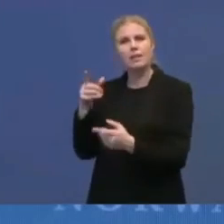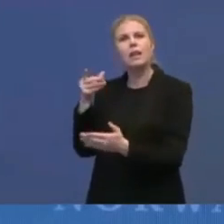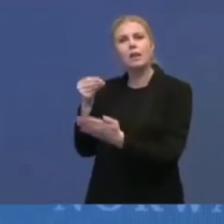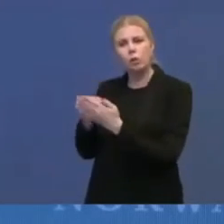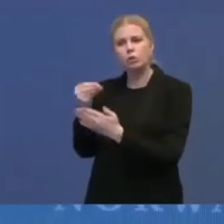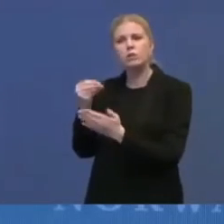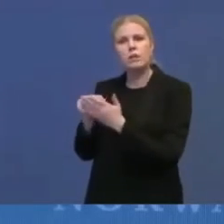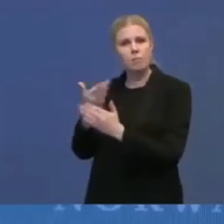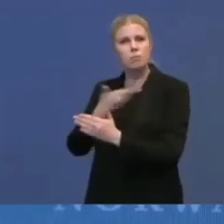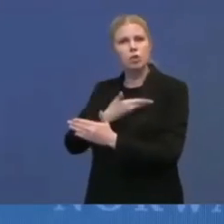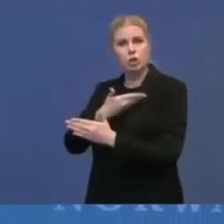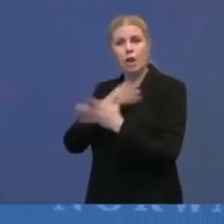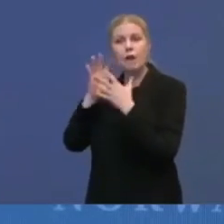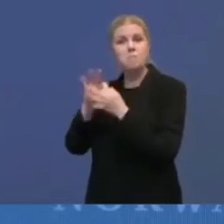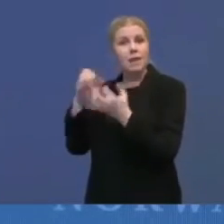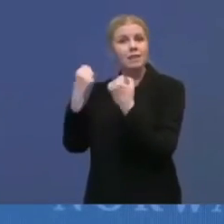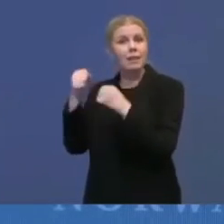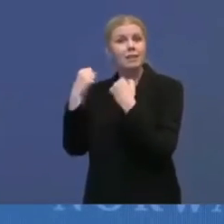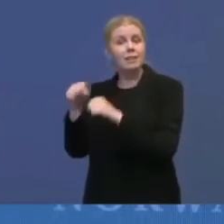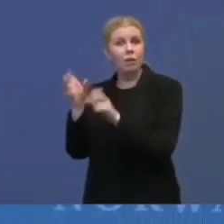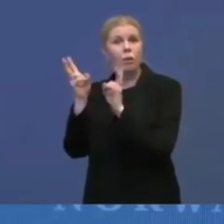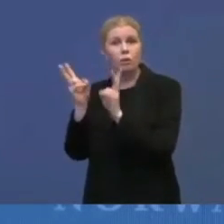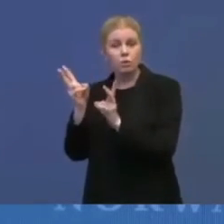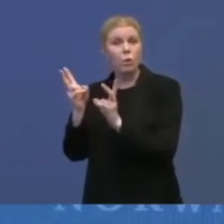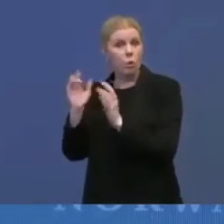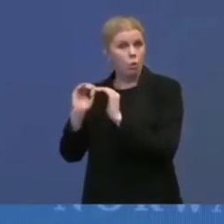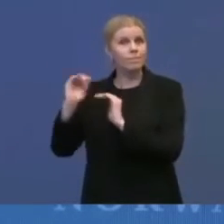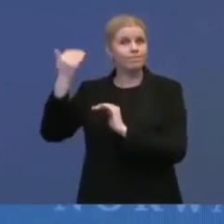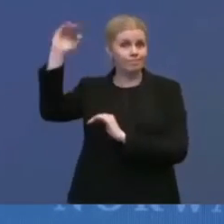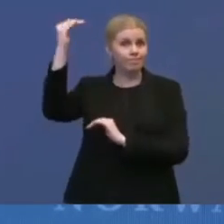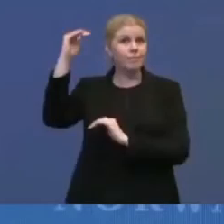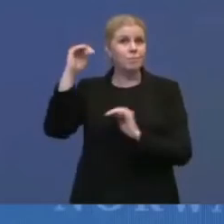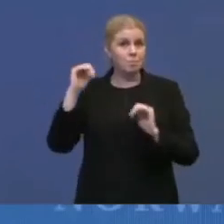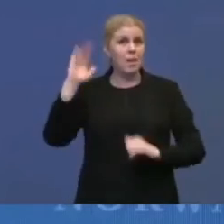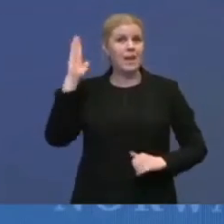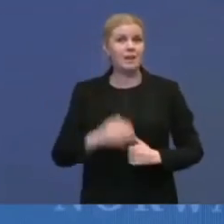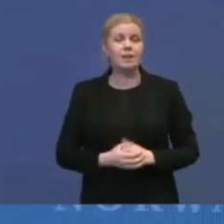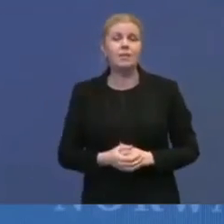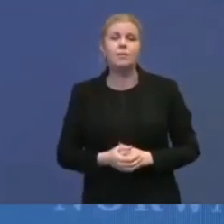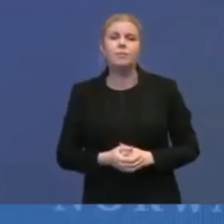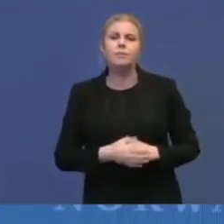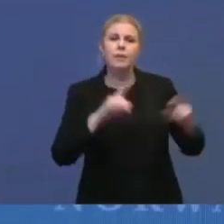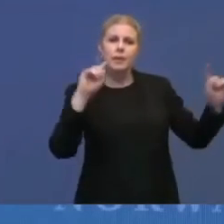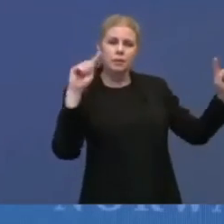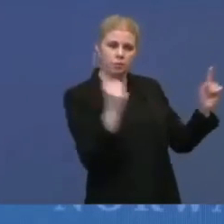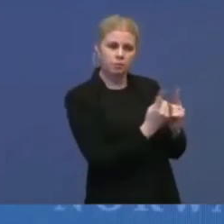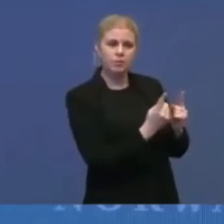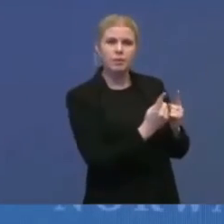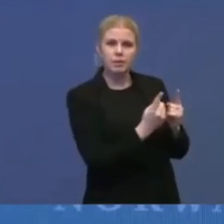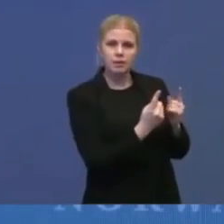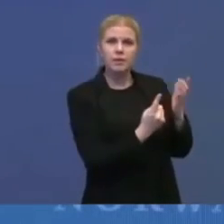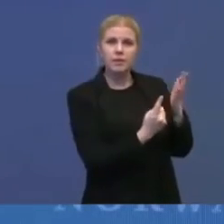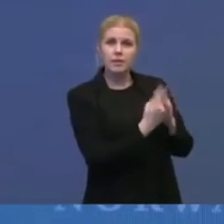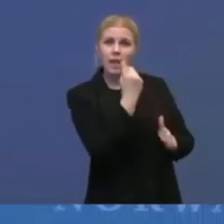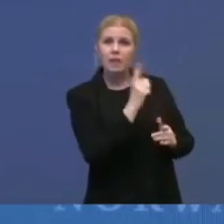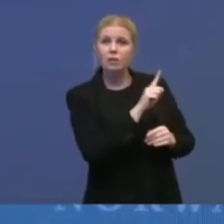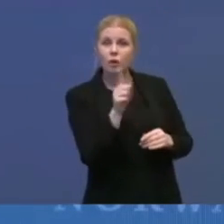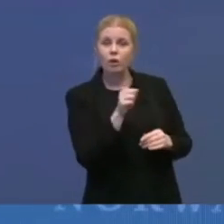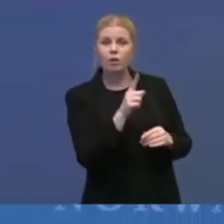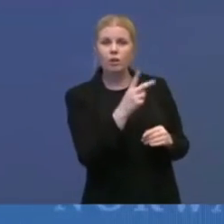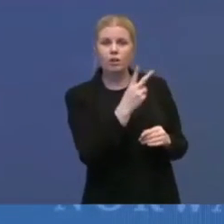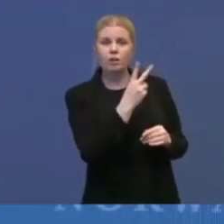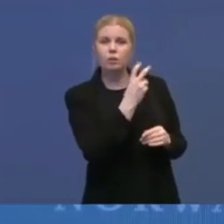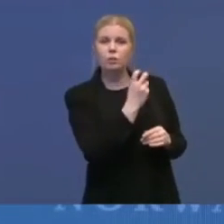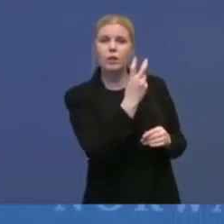Lakien dhe btiga talabo yinka aya adaba haan kasi sarraisa. Fududaymaha orda me waxayhir gala yan awa